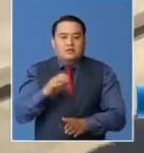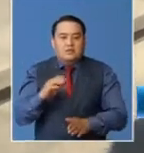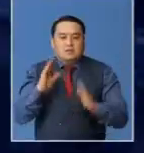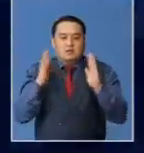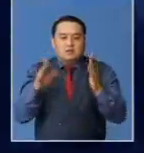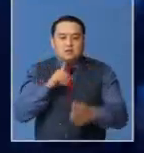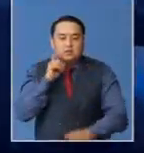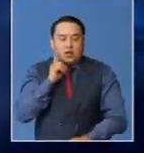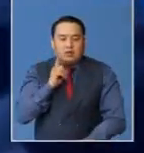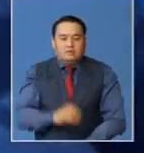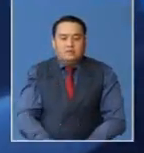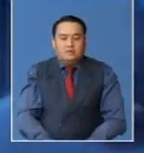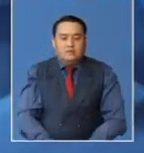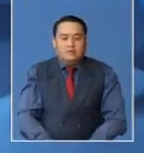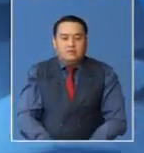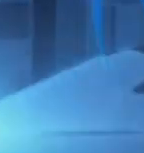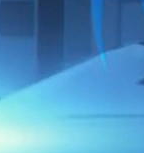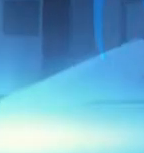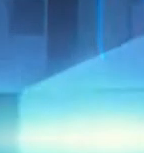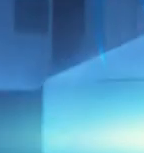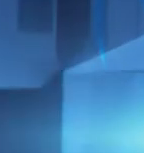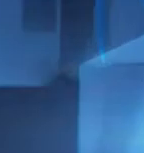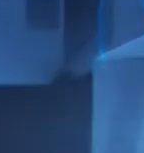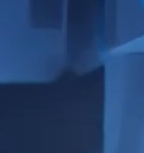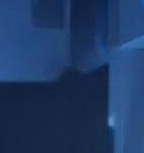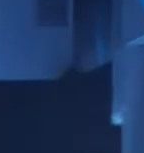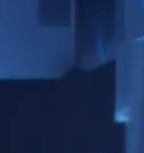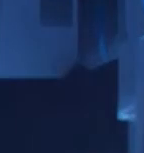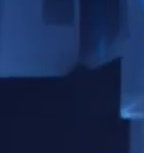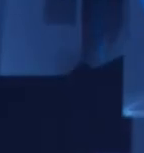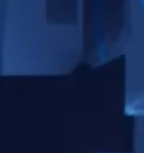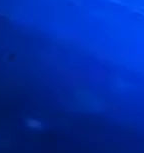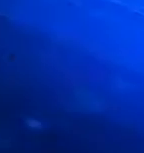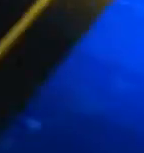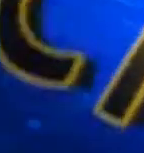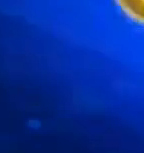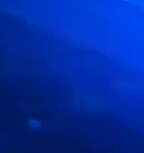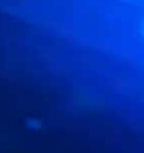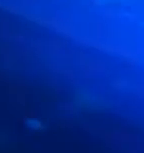«Жастар». Еламан Раймбеков, Мади Байбосонов, телеканал ЖТСУ, Талдыкурган.